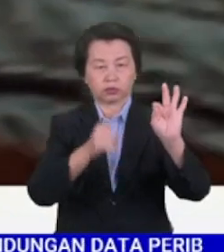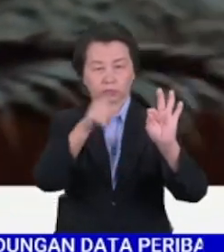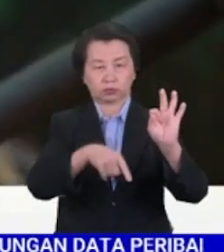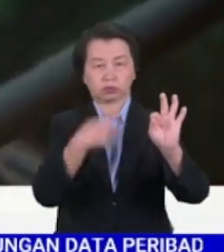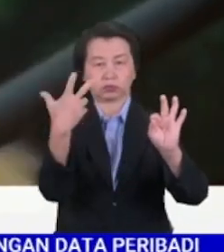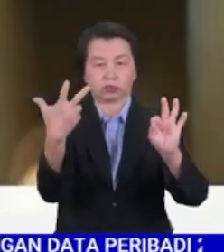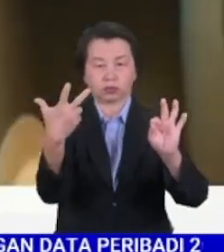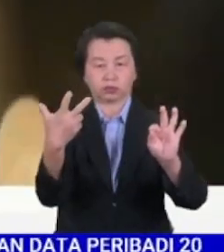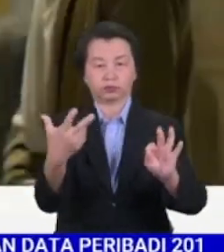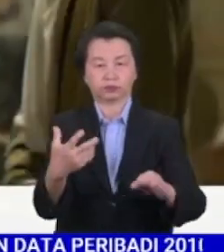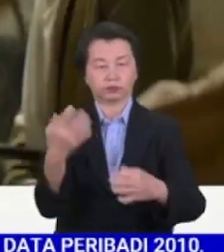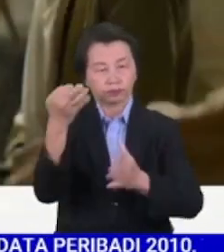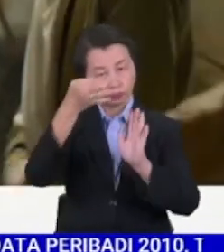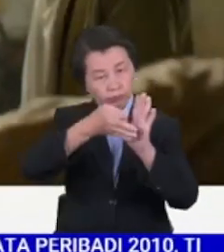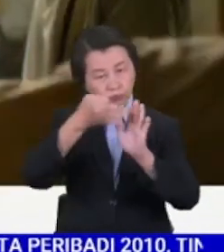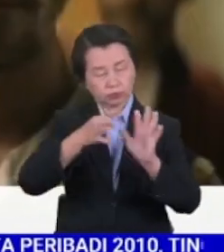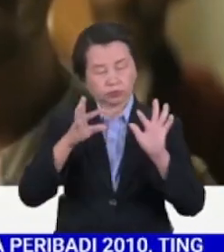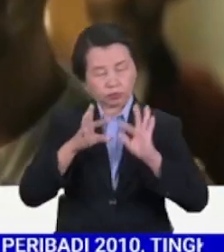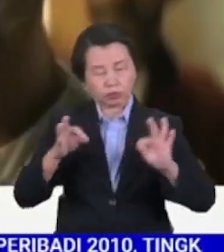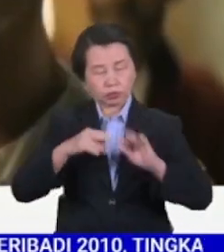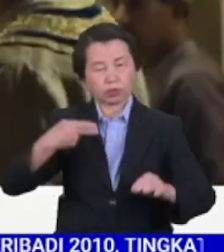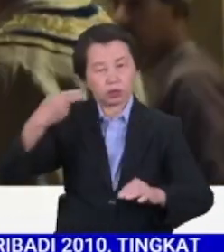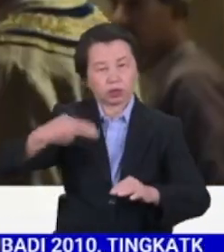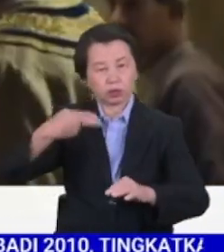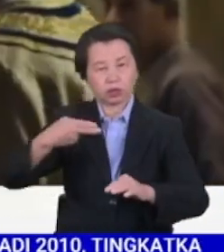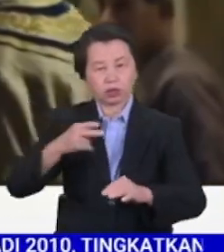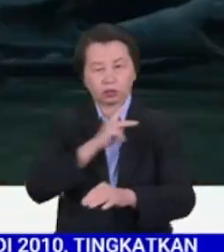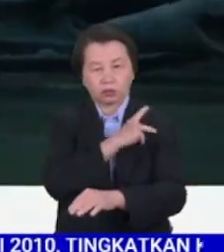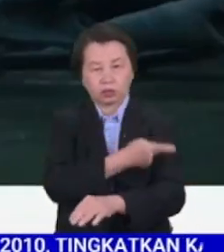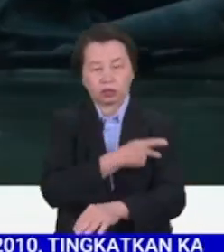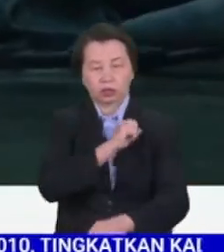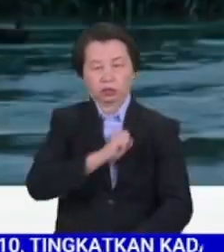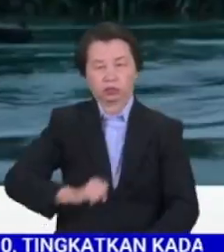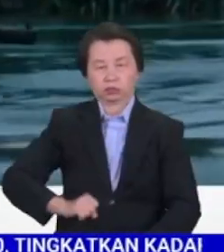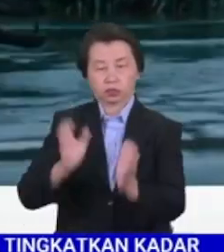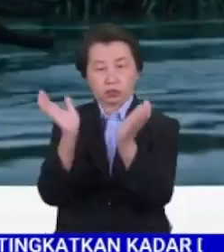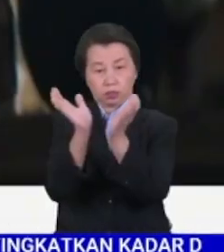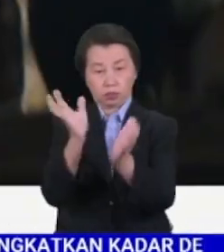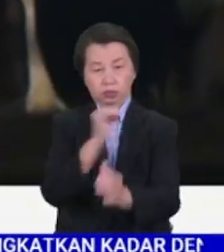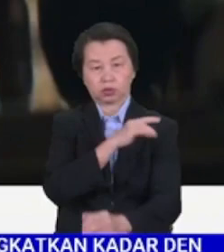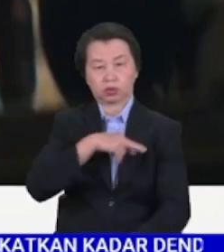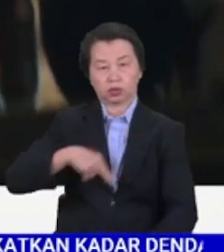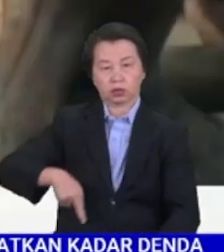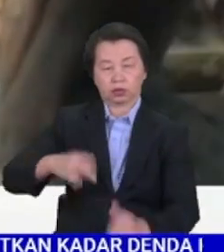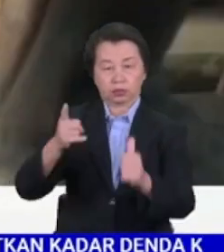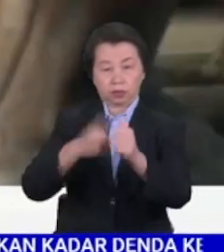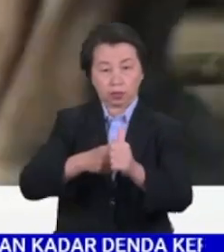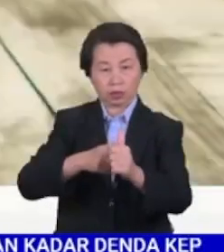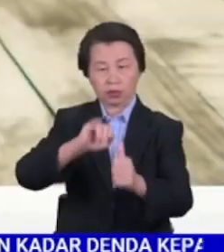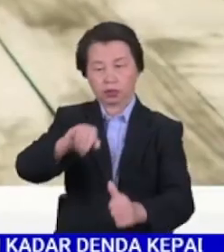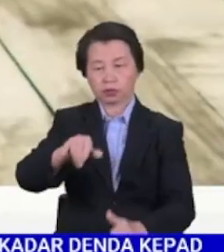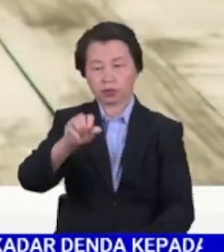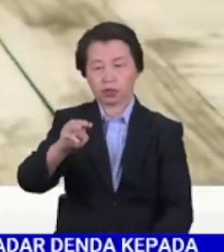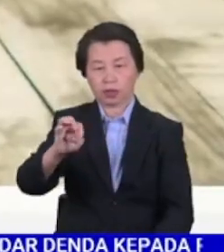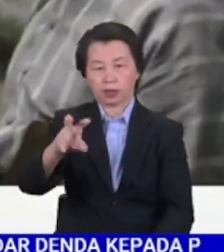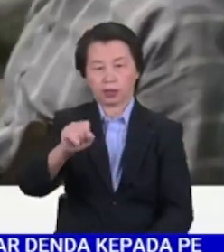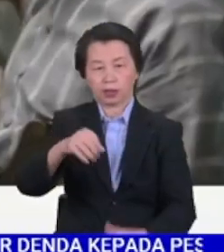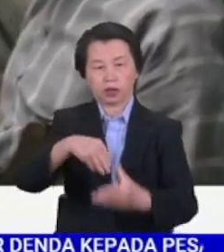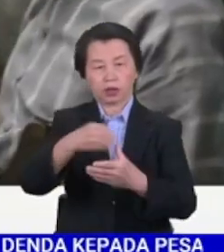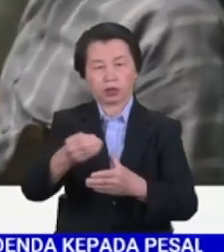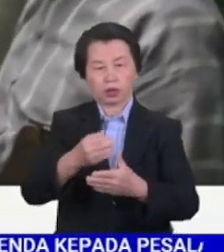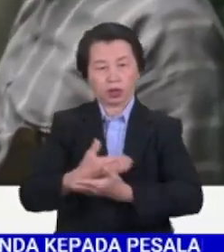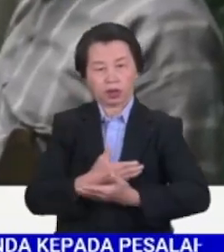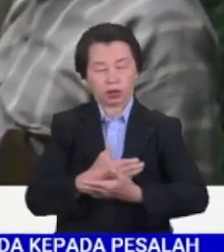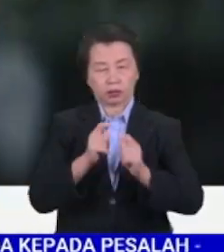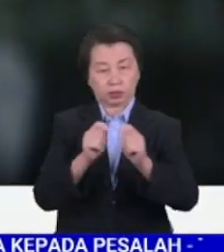Mac ini. Filem yang mengisahkan sejarah awal penguasaan Sultan Brunei dan Rajah pertama negeri ini, James Brooke, diterbitkan oleh